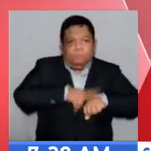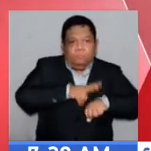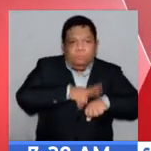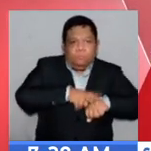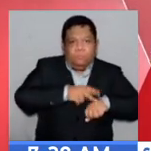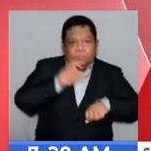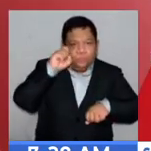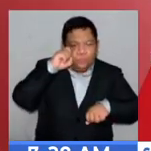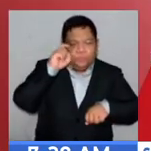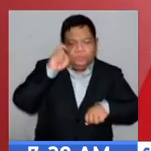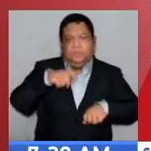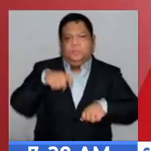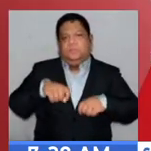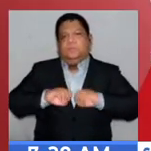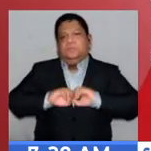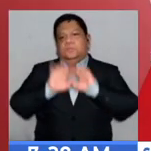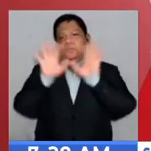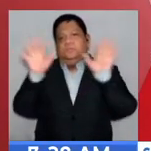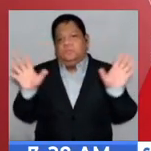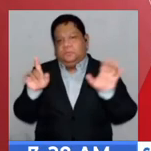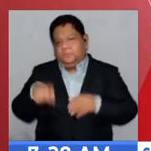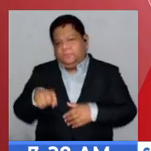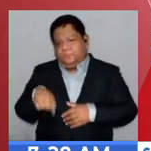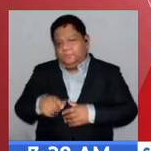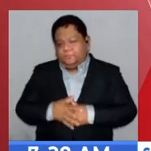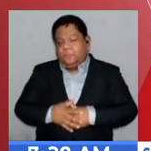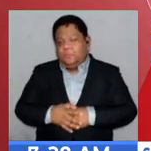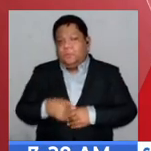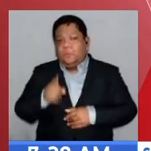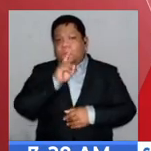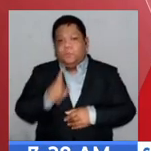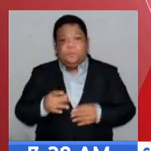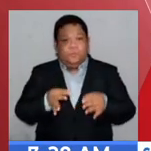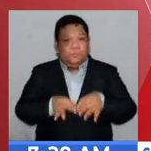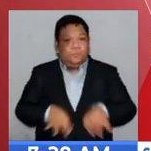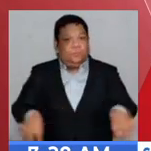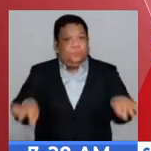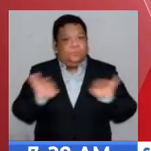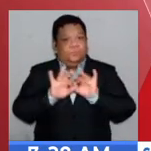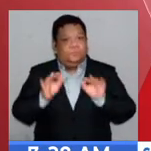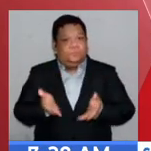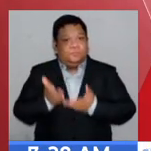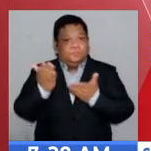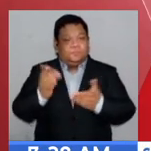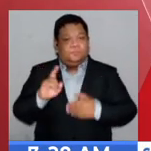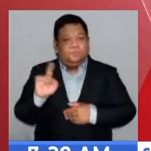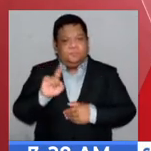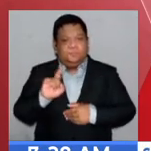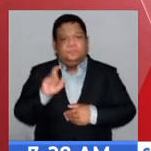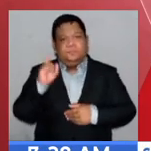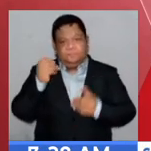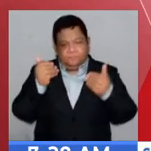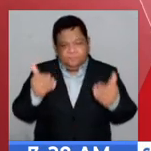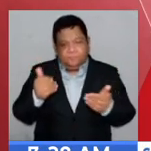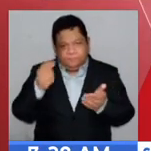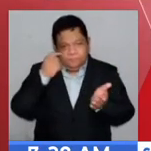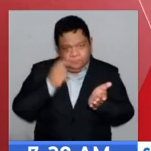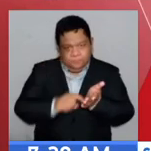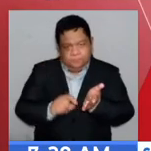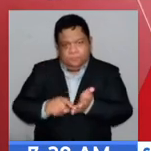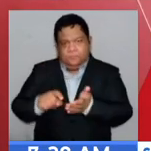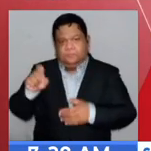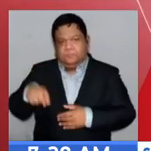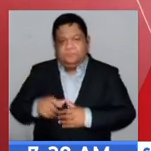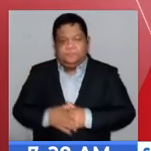ang isang-isang nararapat na inihain namin ay ang kagiyat na pag-iimbestiga. Maraming salamat,